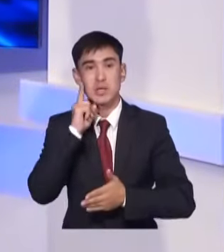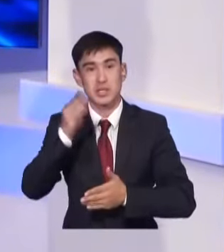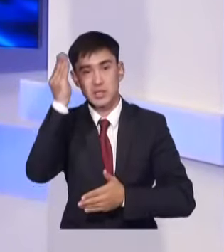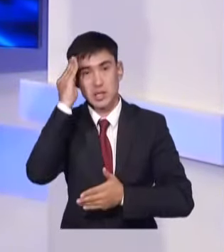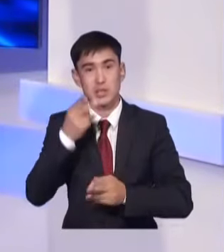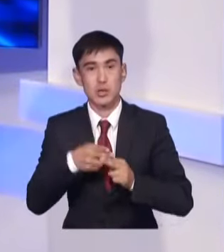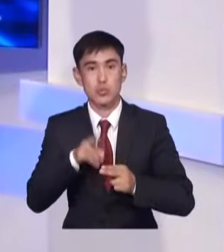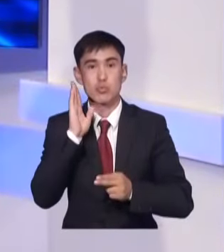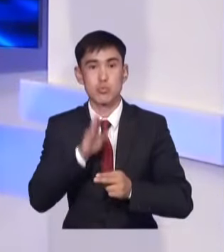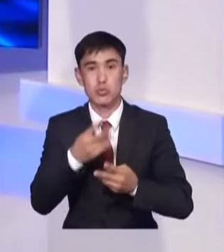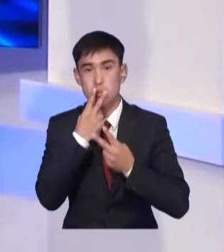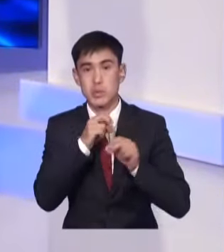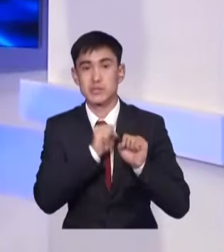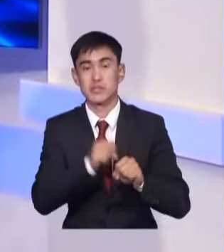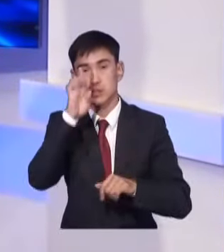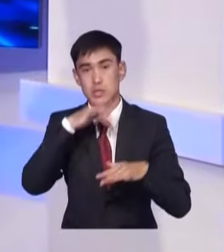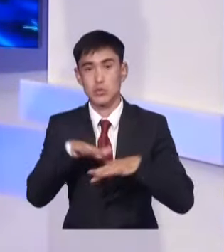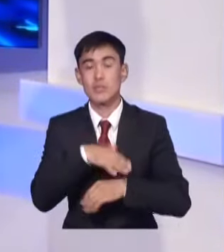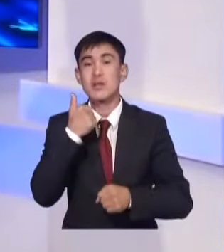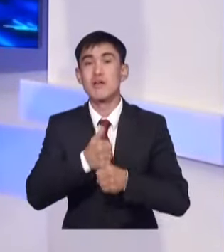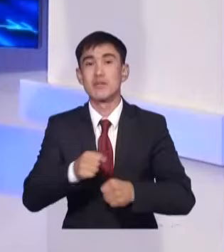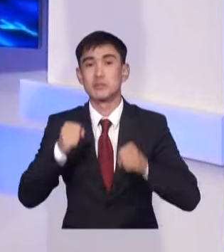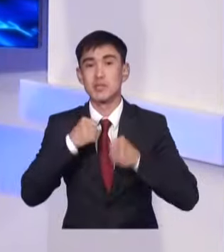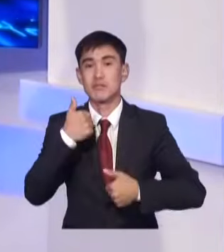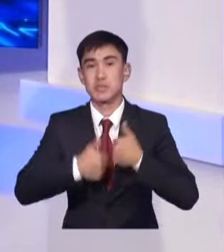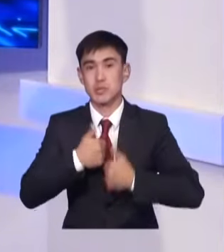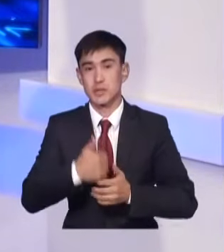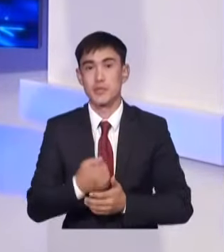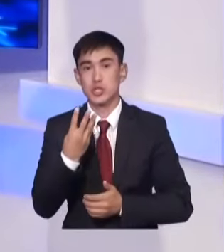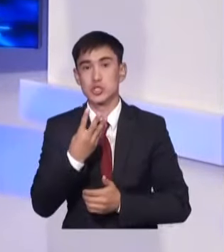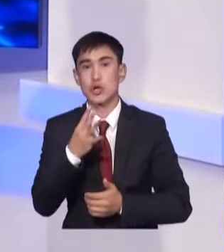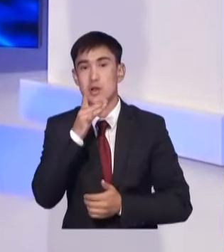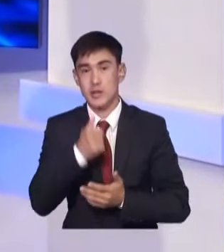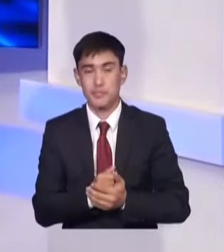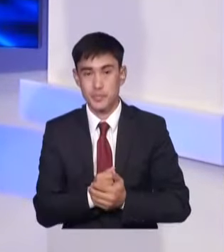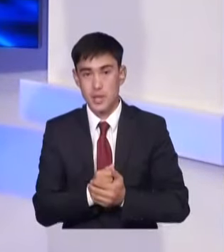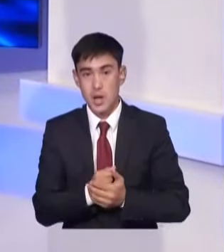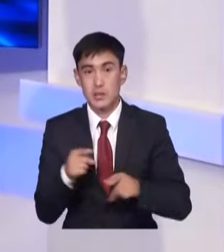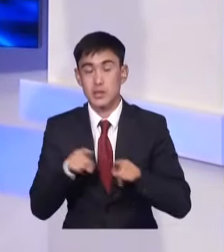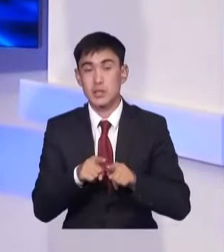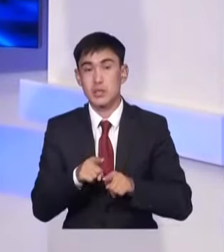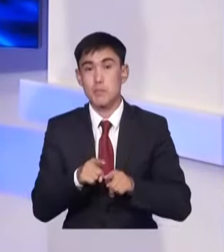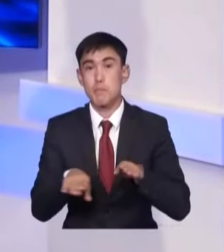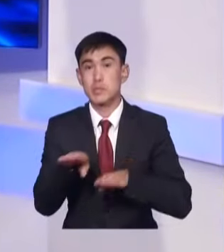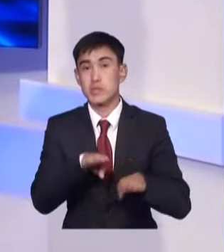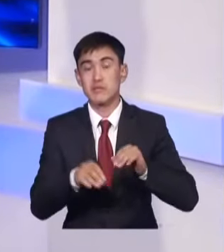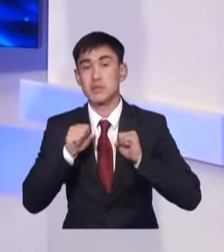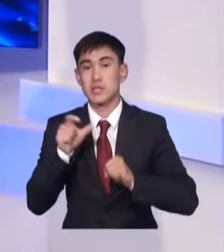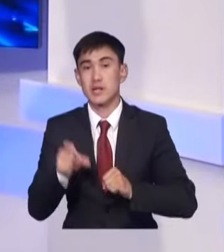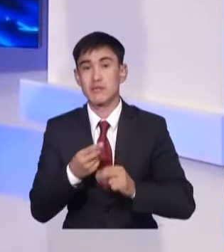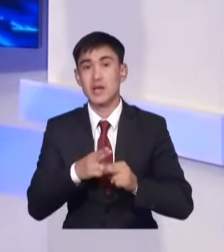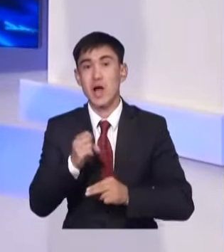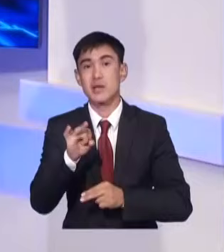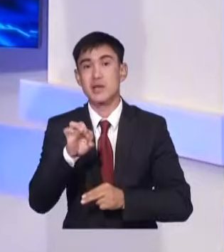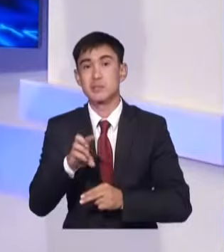и молодые таланты которые будут представлять страну на главном спортивном событии четырёхлетней из таких перспективных атлетов